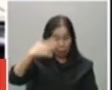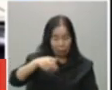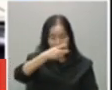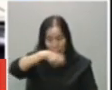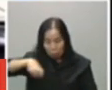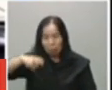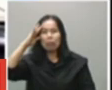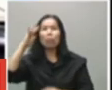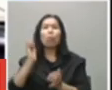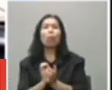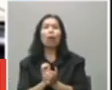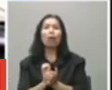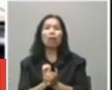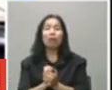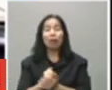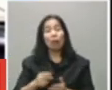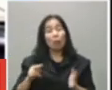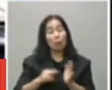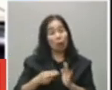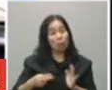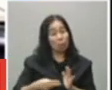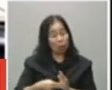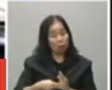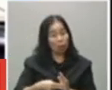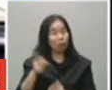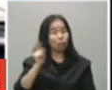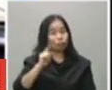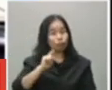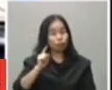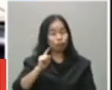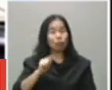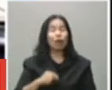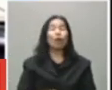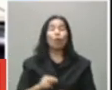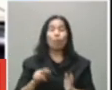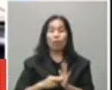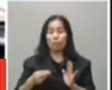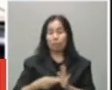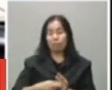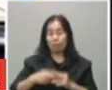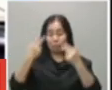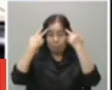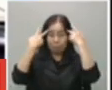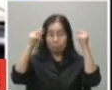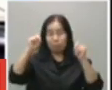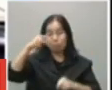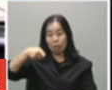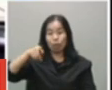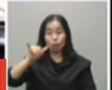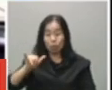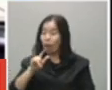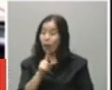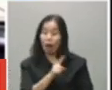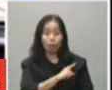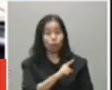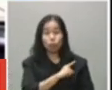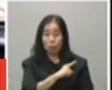เท่ากับว่าพลเอกประยุทธ์เป็นผู้รับผิดชอบสวัสดิภาพในชีวิตและทรัพย์สินของพี่น้องประชาชน